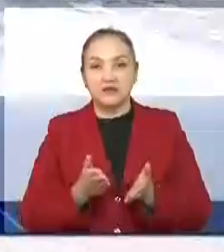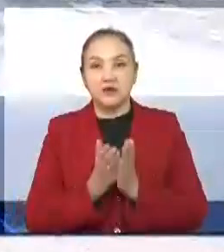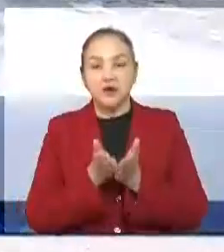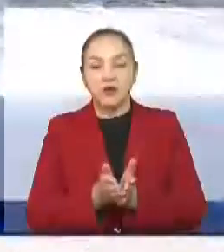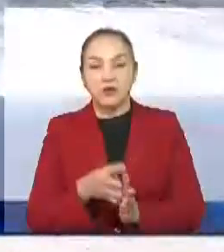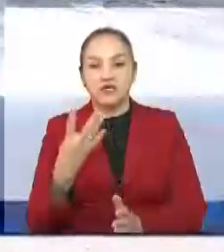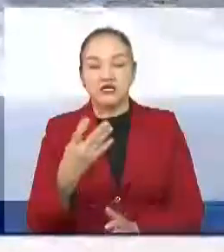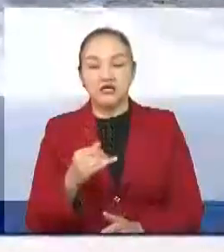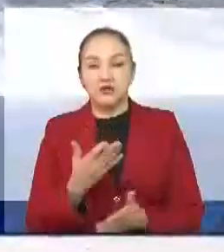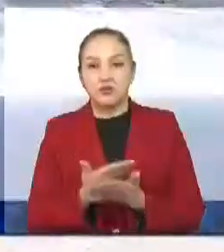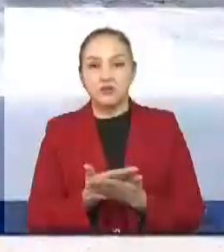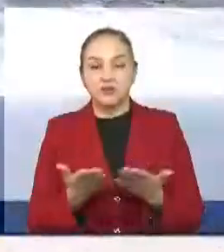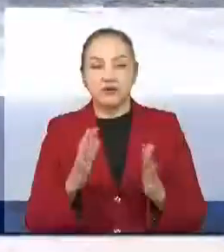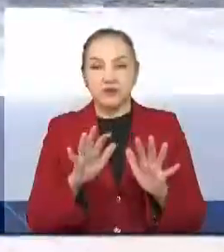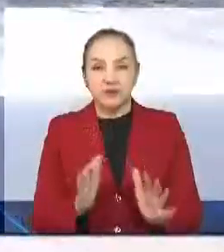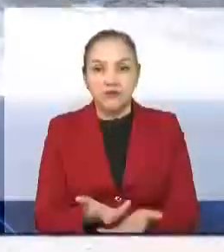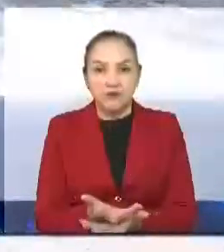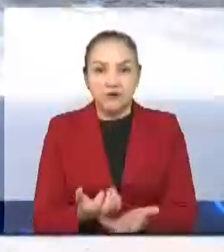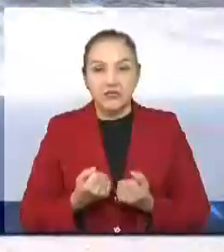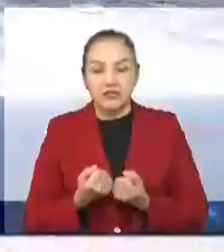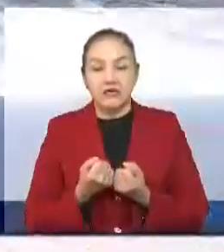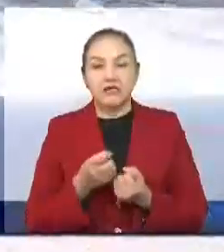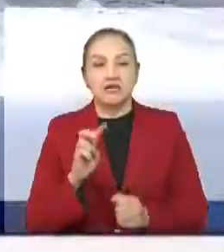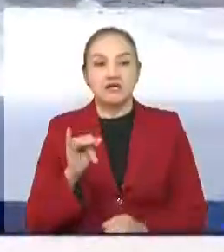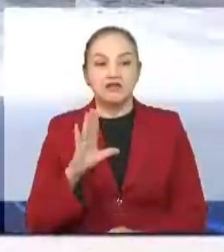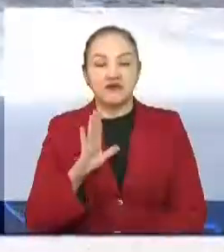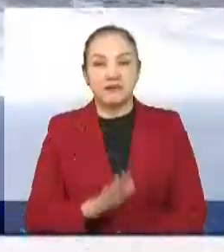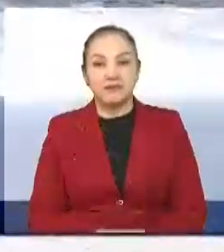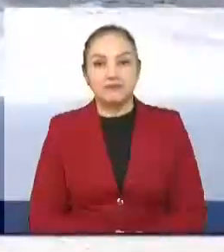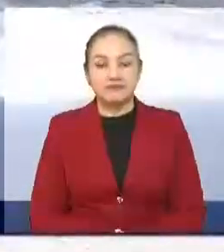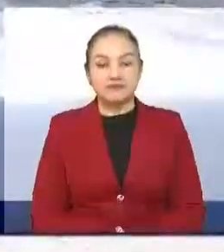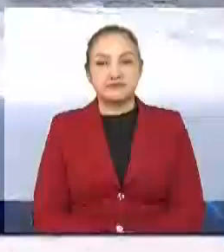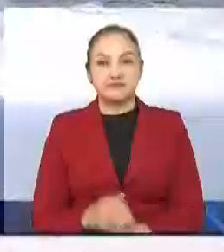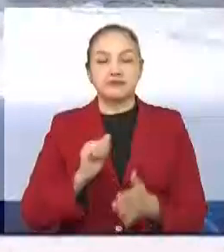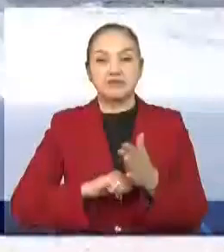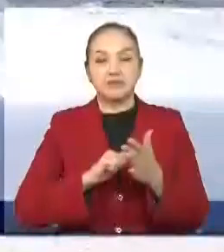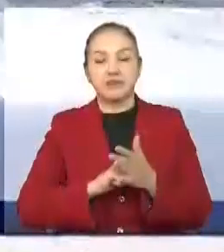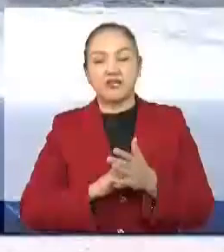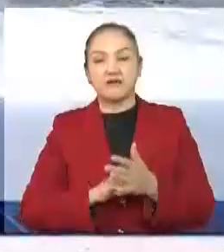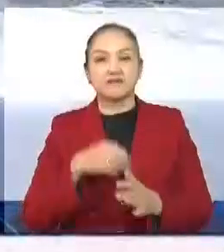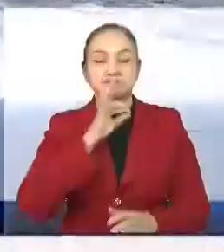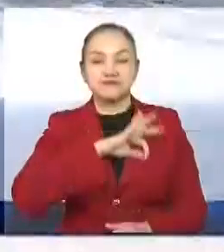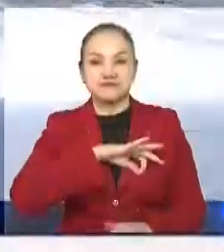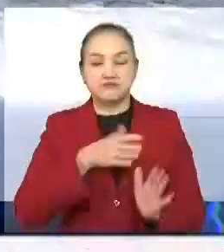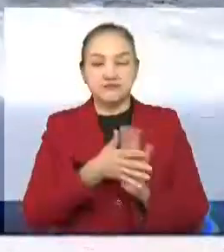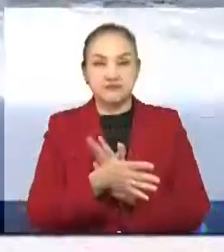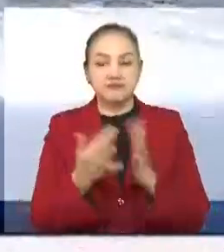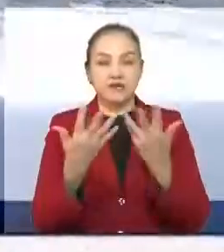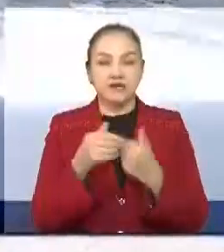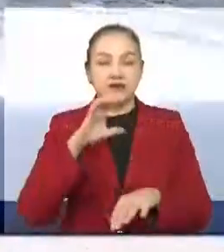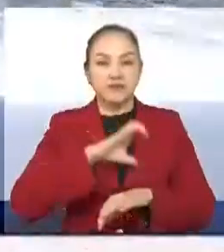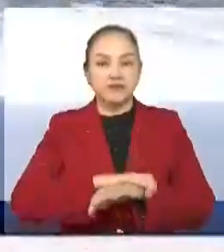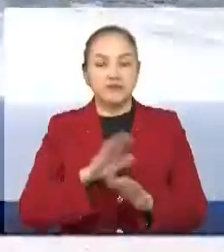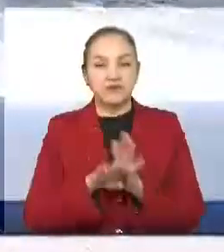4 устройства для отлова раков. Причиненный ущерб подсчитывается по факту